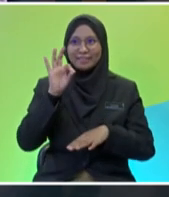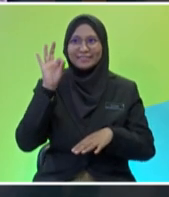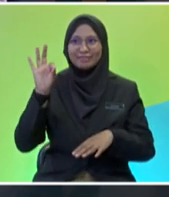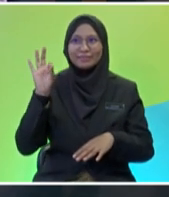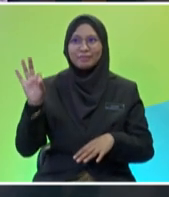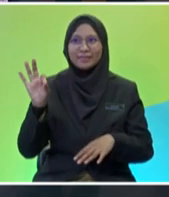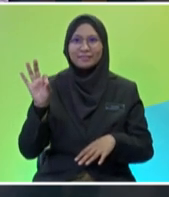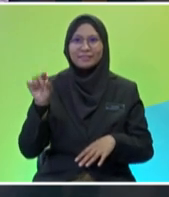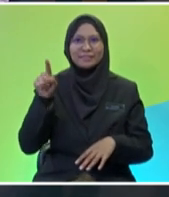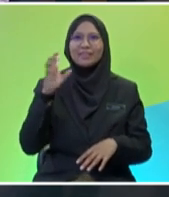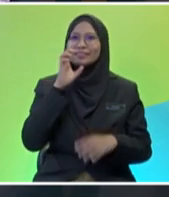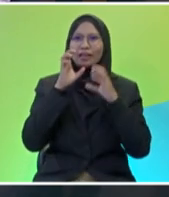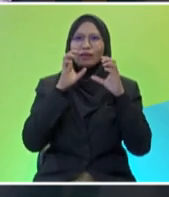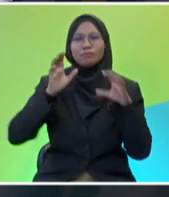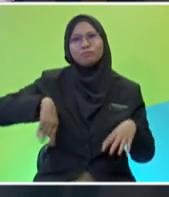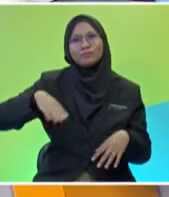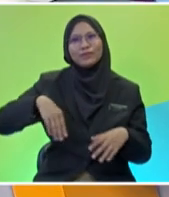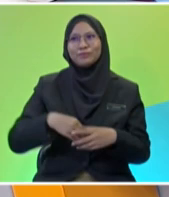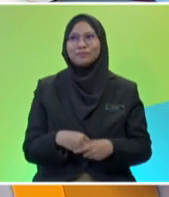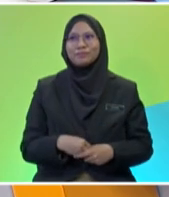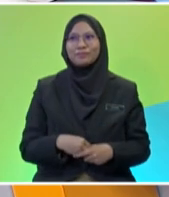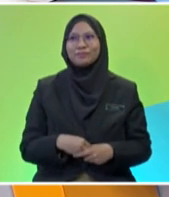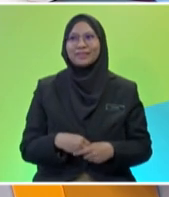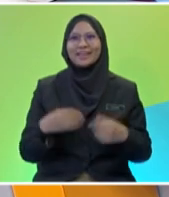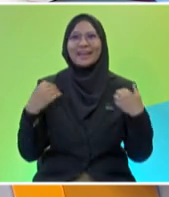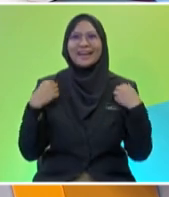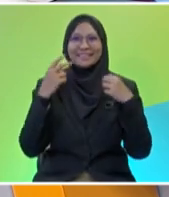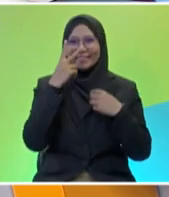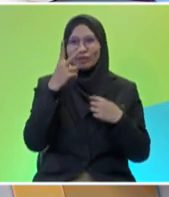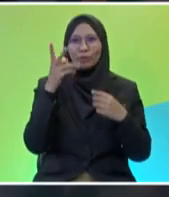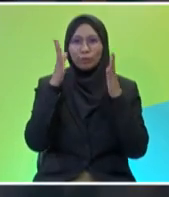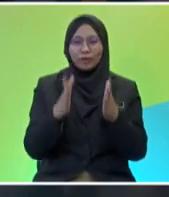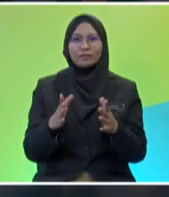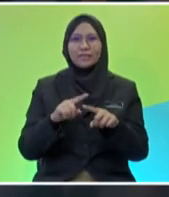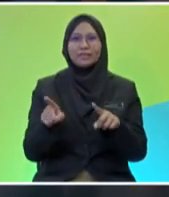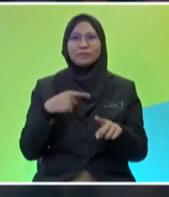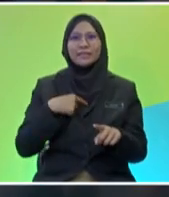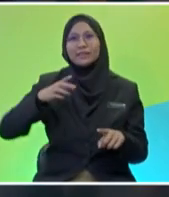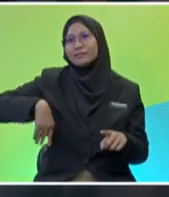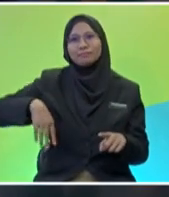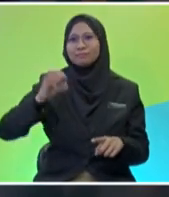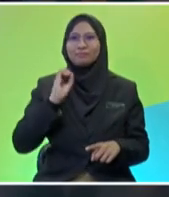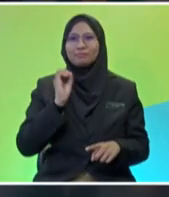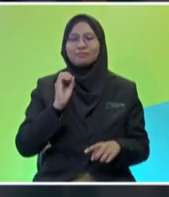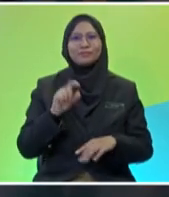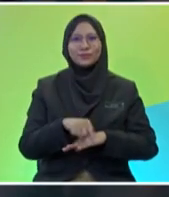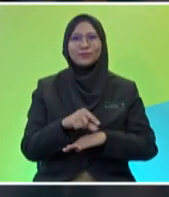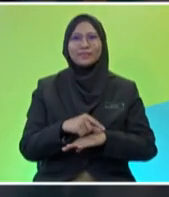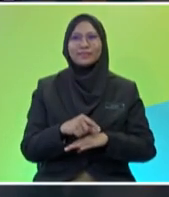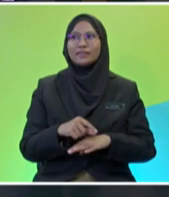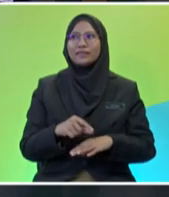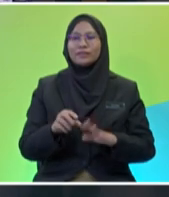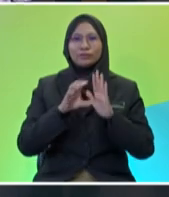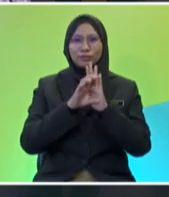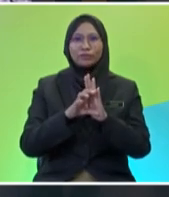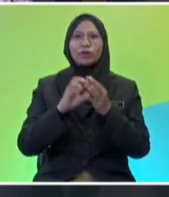belum pernah nampak orang gunakan ini adalah tarian yang digunakan untuk kecemasan negara bukan